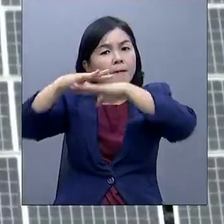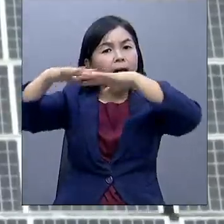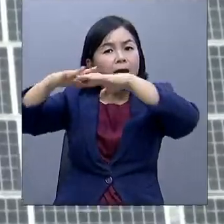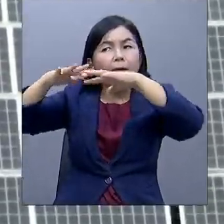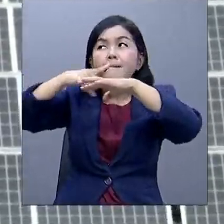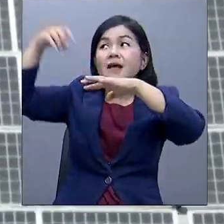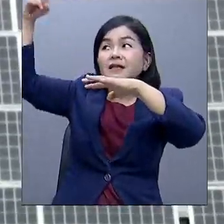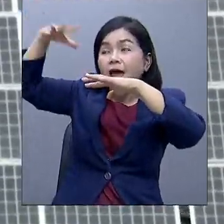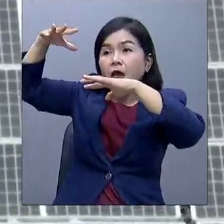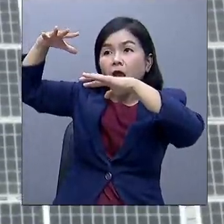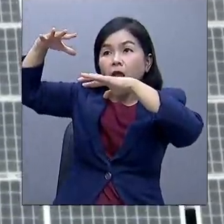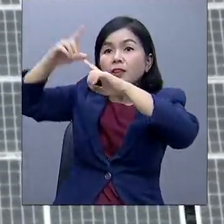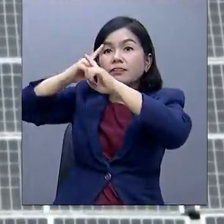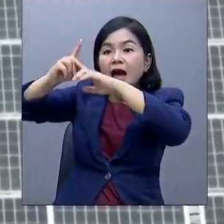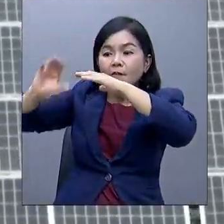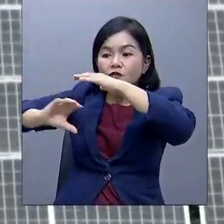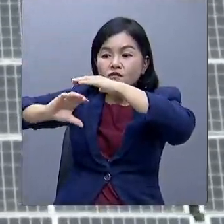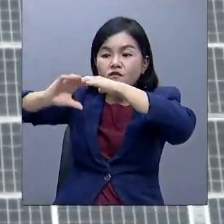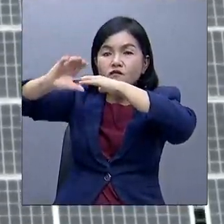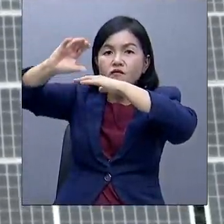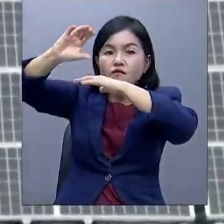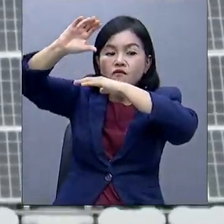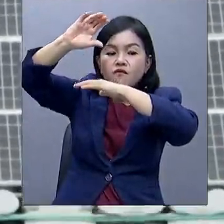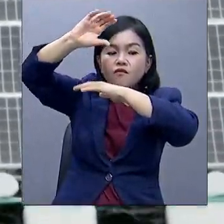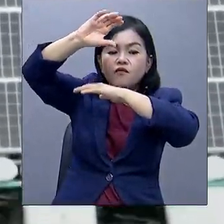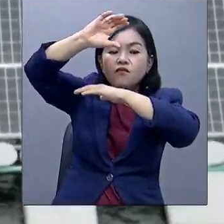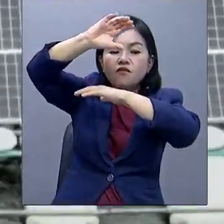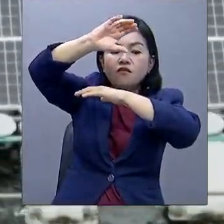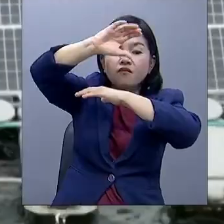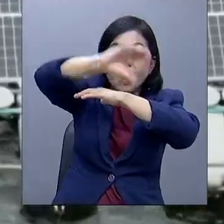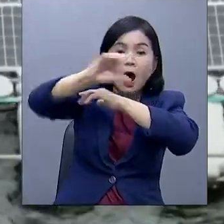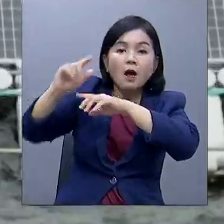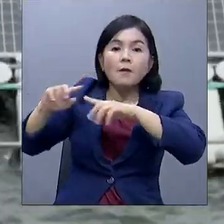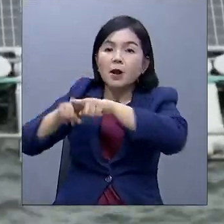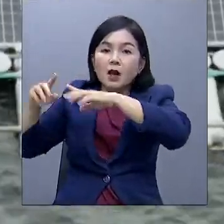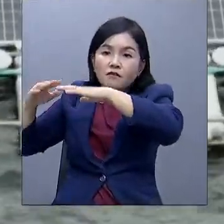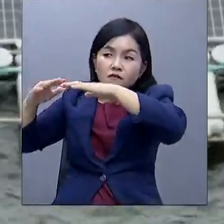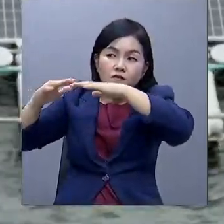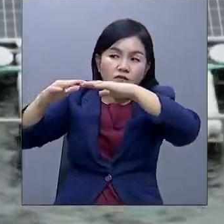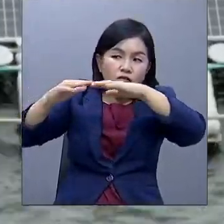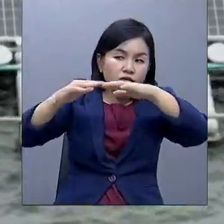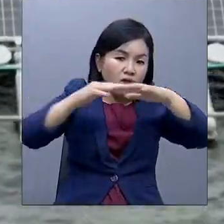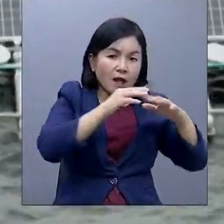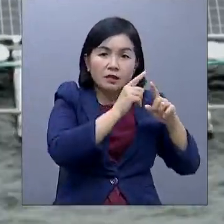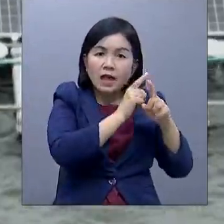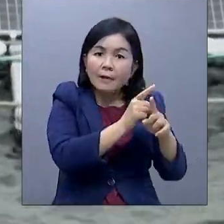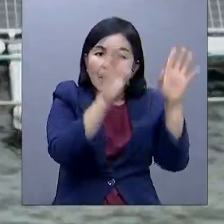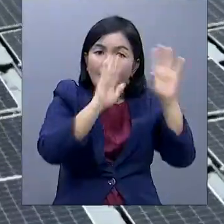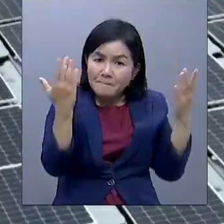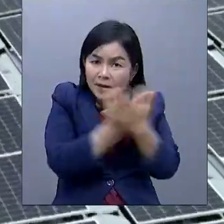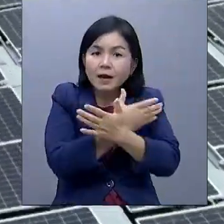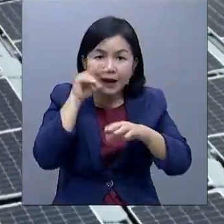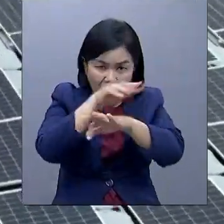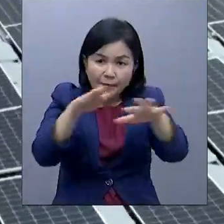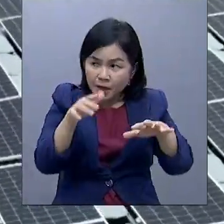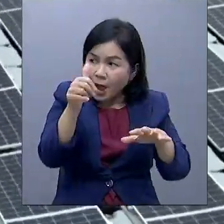าร์เซลล์เนี่ยมาวางใกล้ๆผิวน้ำเนี่ยมันจะมีผลอะไรไห ม เอาง่ายๆมันจะได้ดีมากกว่าอยู่บนดินไหมหรือมันได้น้อยกว่านู่นนี่นั่น ครับผม